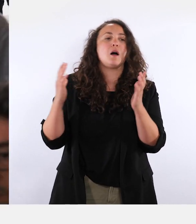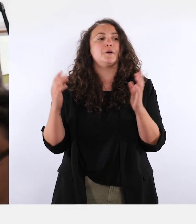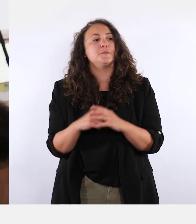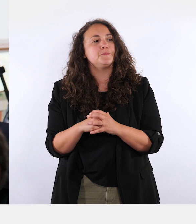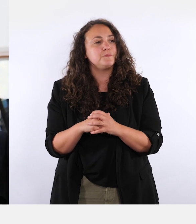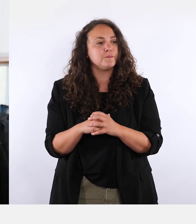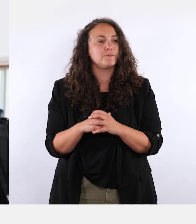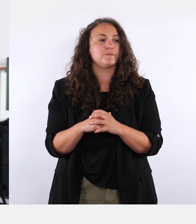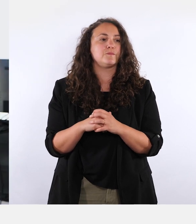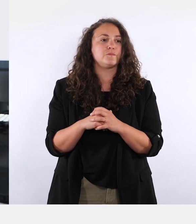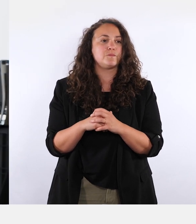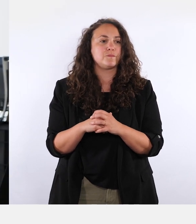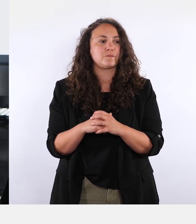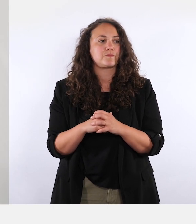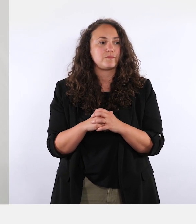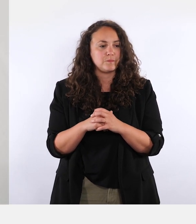va démarrer. Ok,